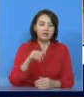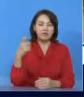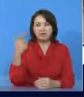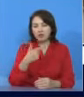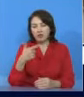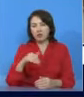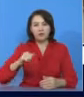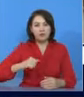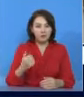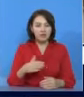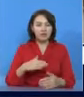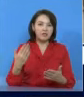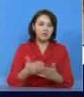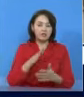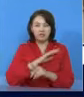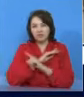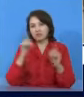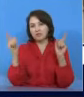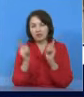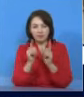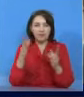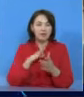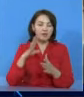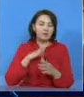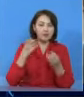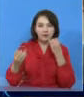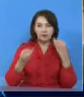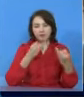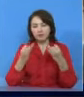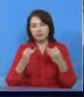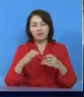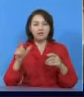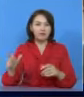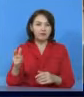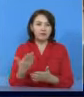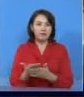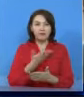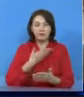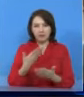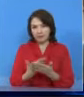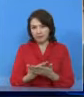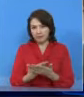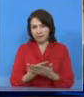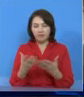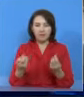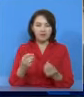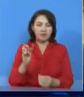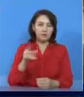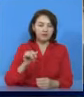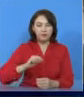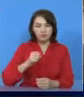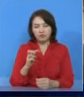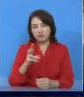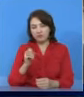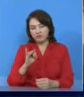Табылды Досымовты тірі кезінде кездесіп, пікірлескен, сөйлескен адамдардың бірі ретінде және Табылды